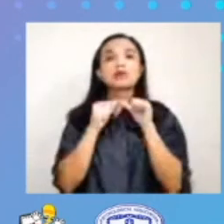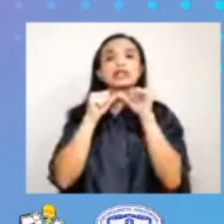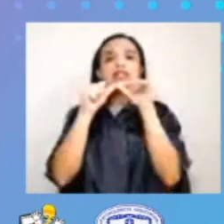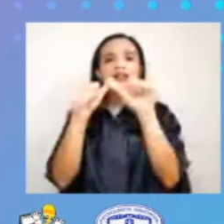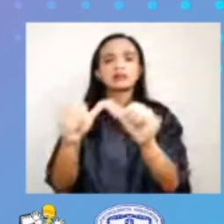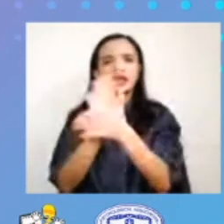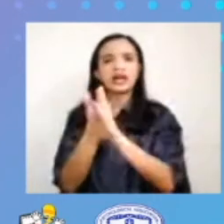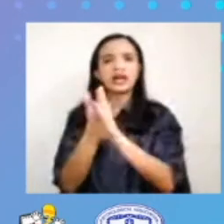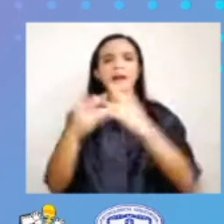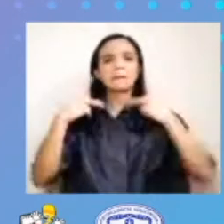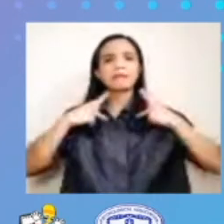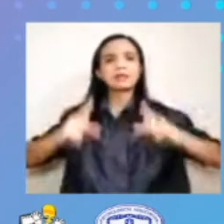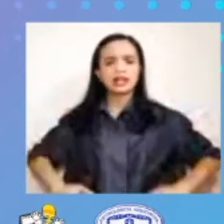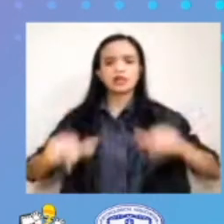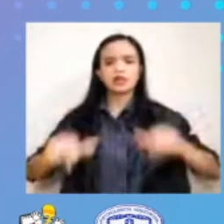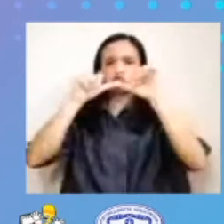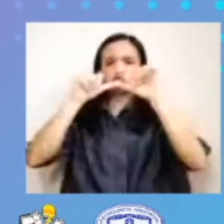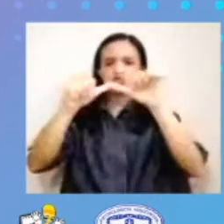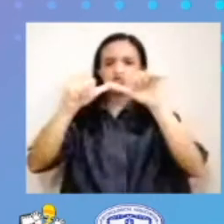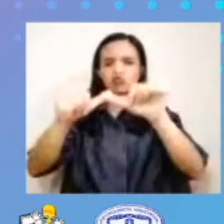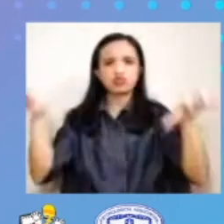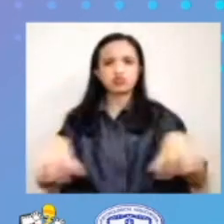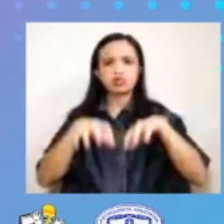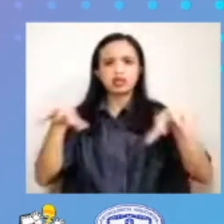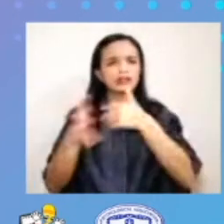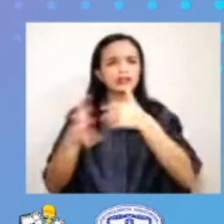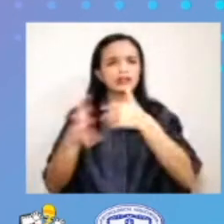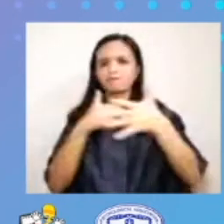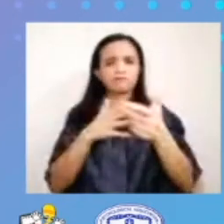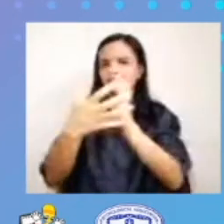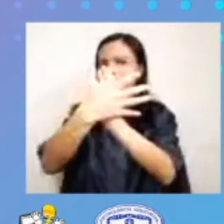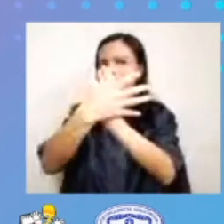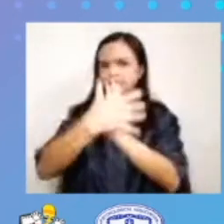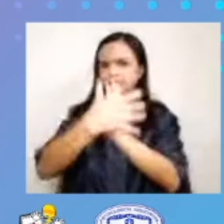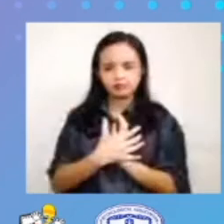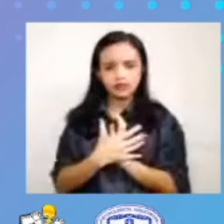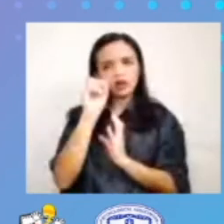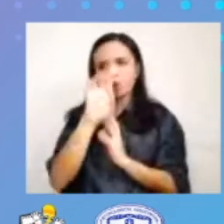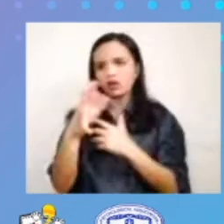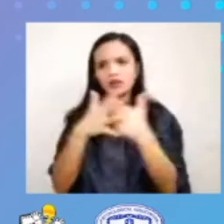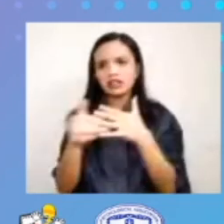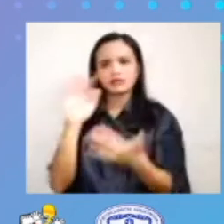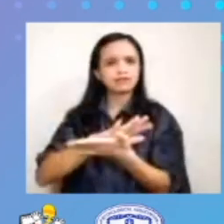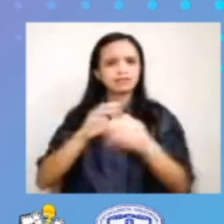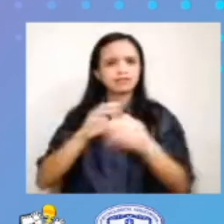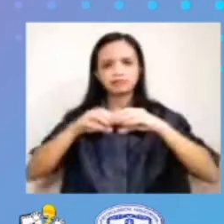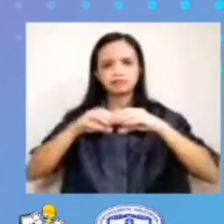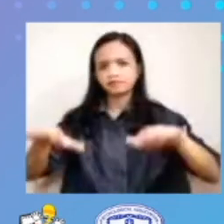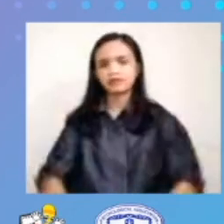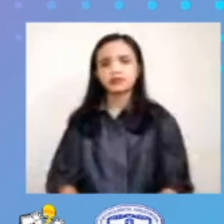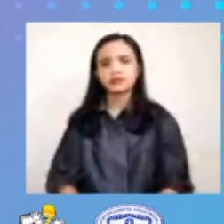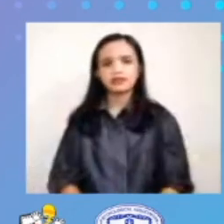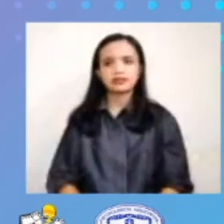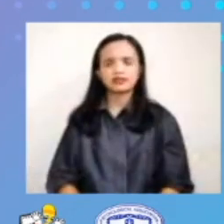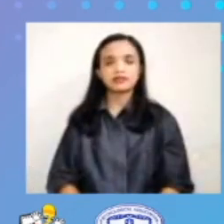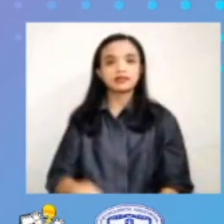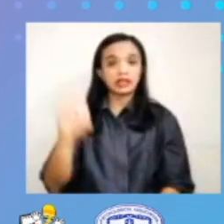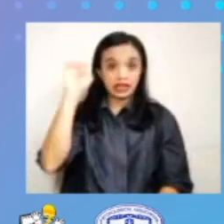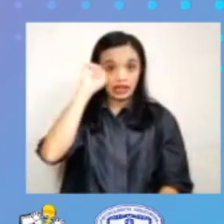po yan? Kasi 'di ba, maraming nag-close, yung mga gyms nag-close and very affected talaga no ngayong